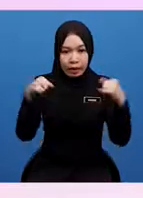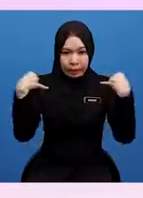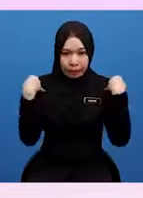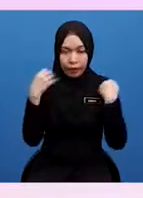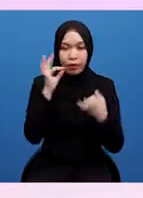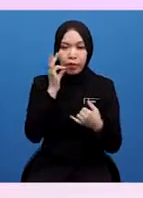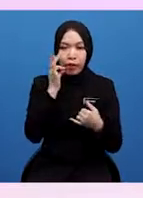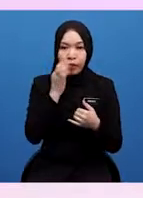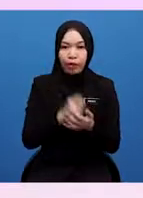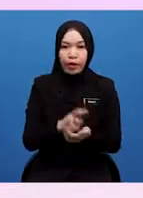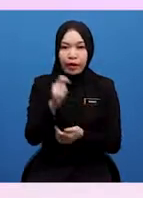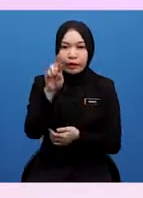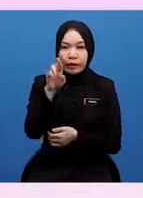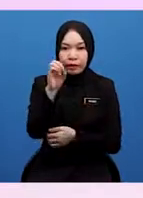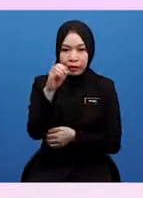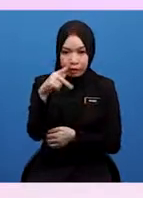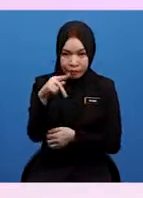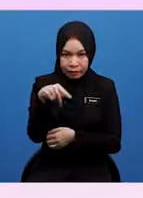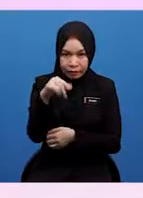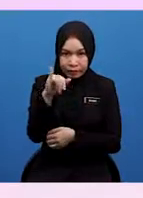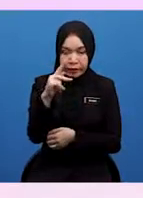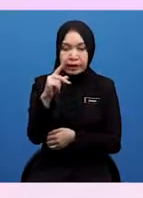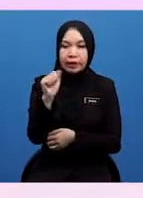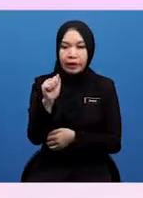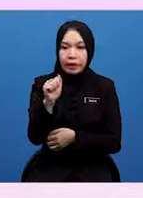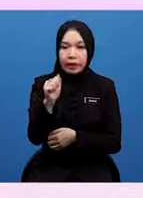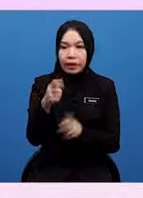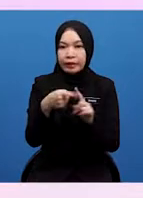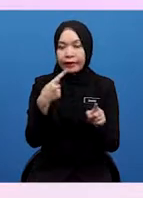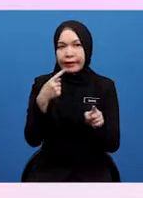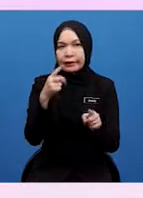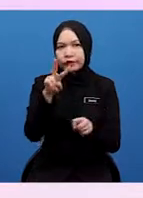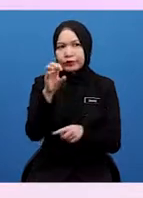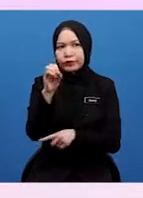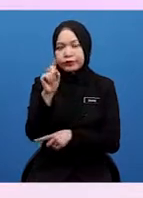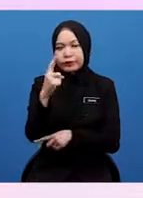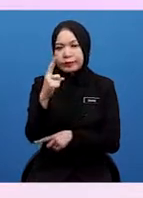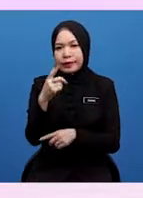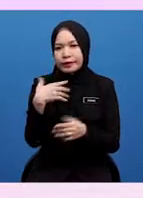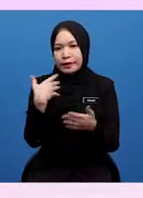terpilih pada tahun 2011 hingga tahun 2014 di Malaysia.